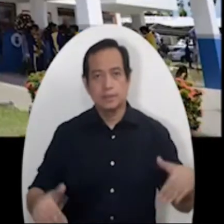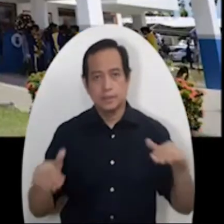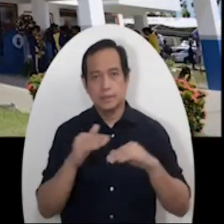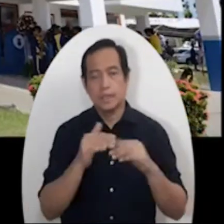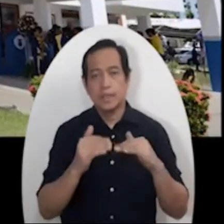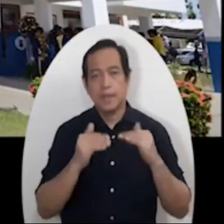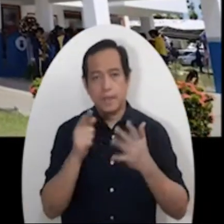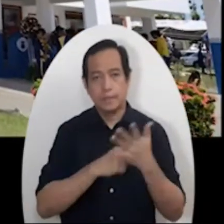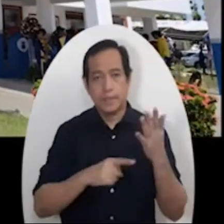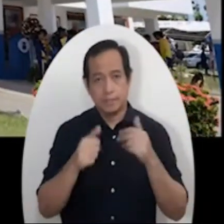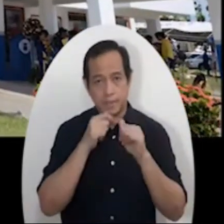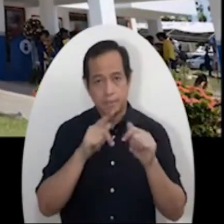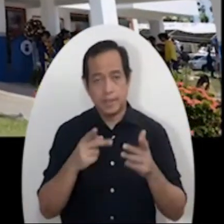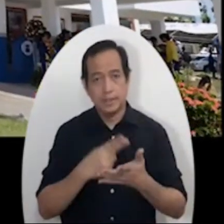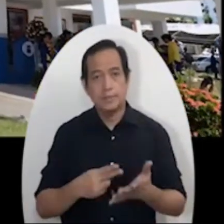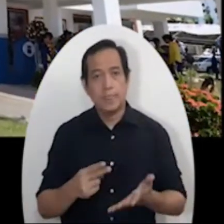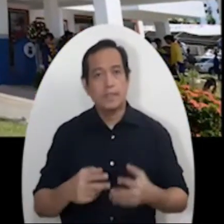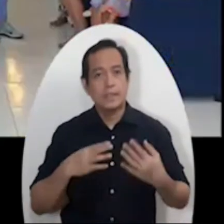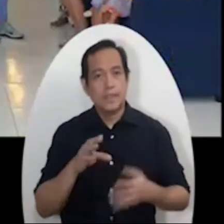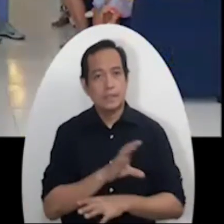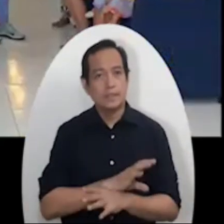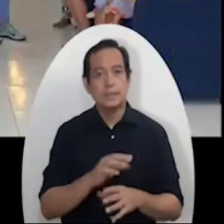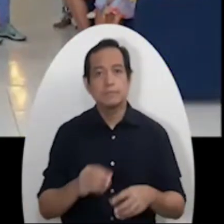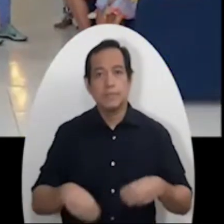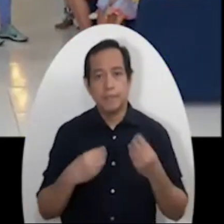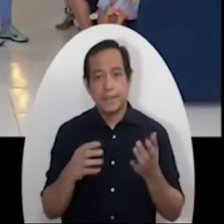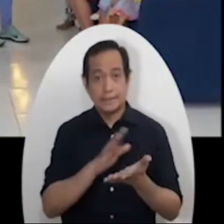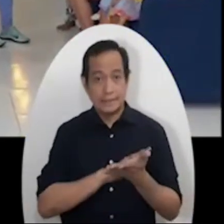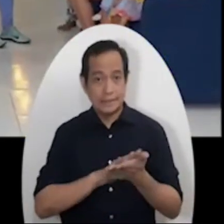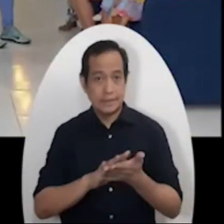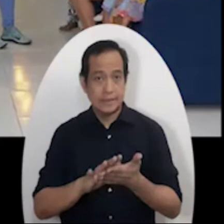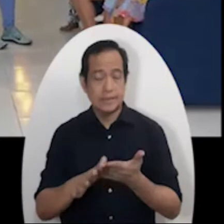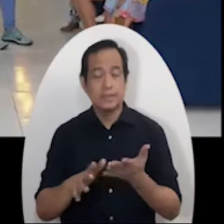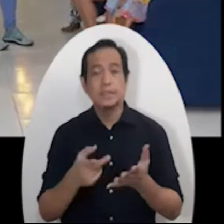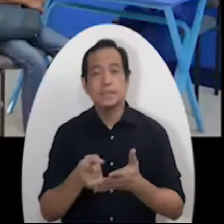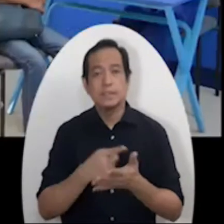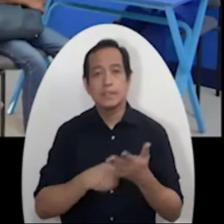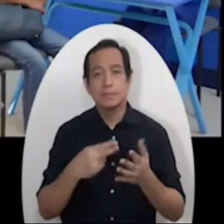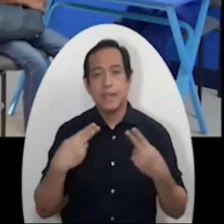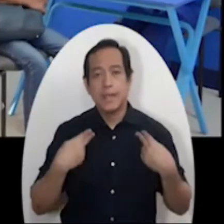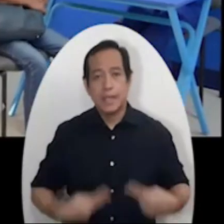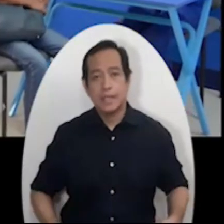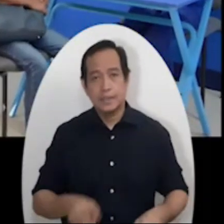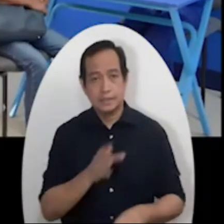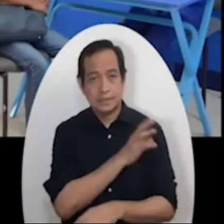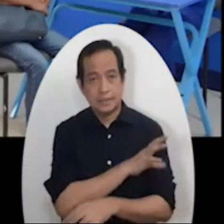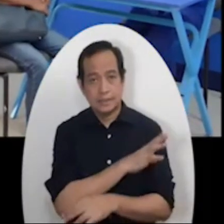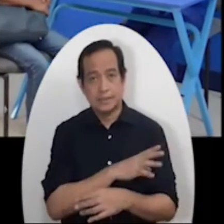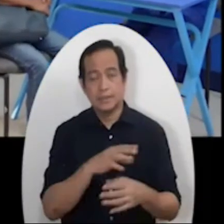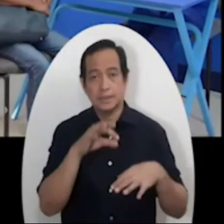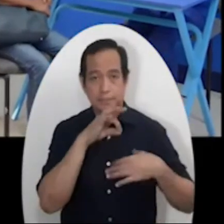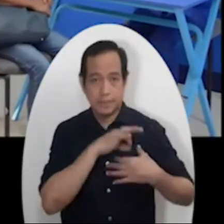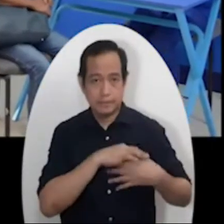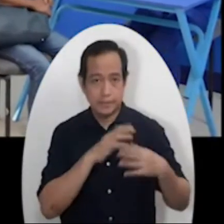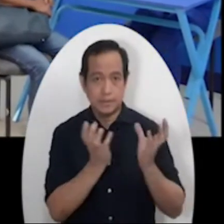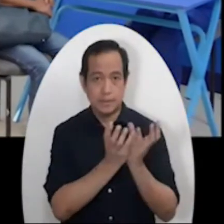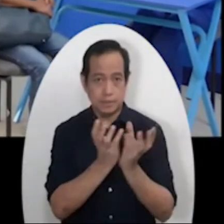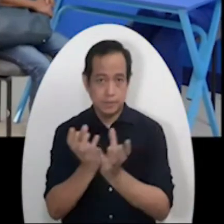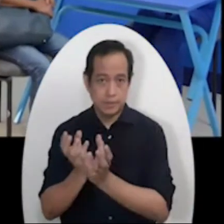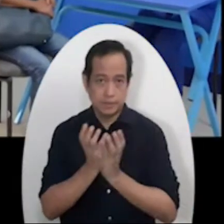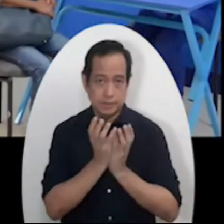namamaga po. Yun, pag x-ray po ay nakita po yung sa tuhod ko may crack